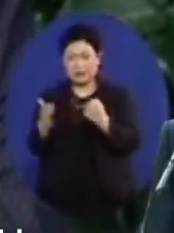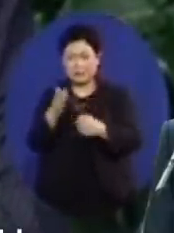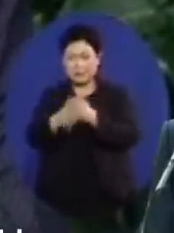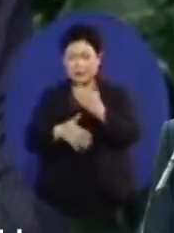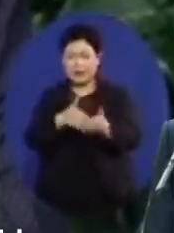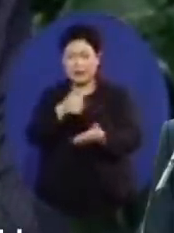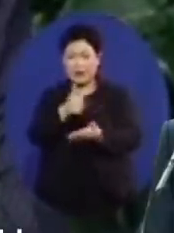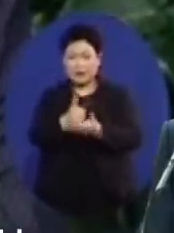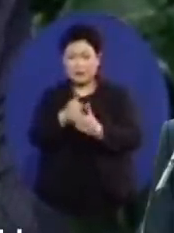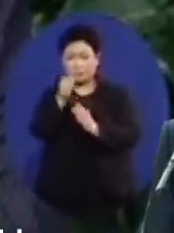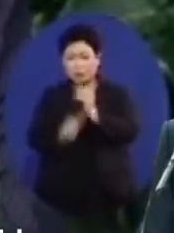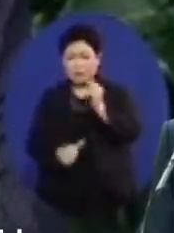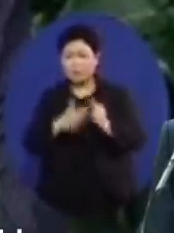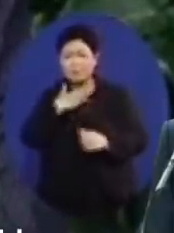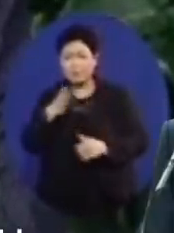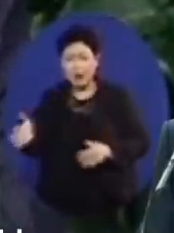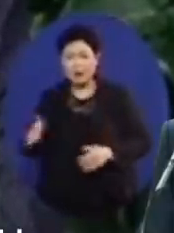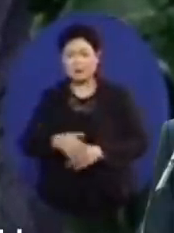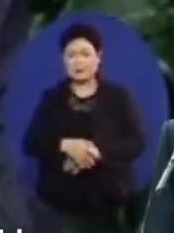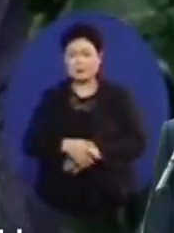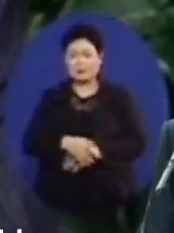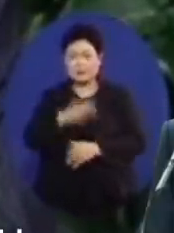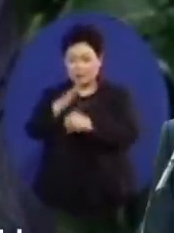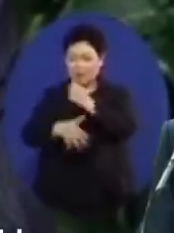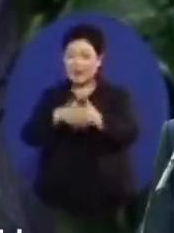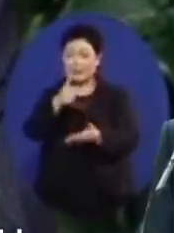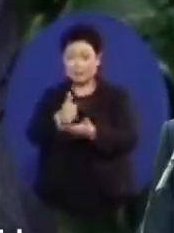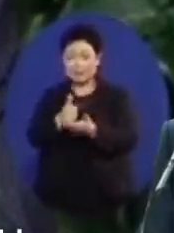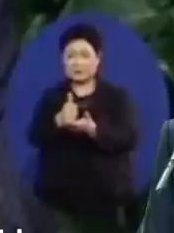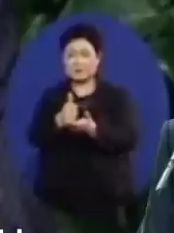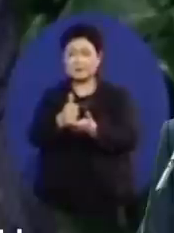하나님은 실패한 적이 없습니다. 하나님은